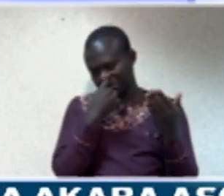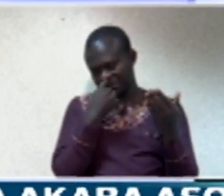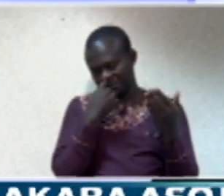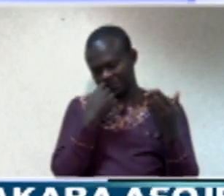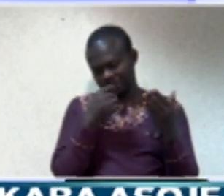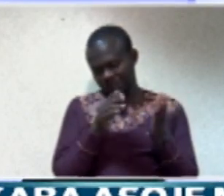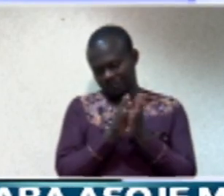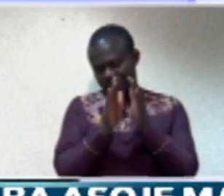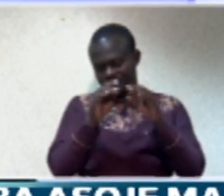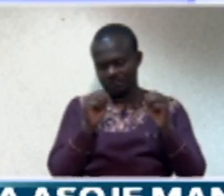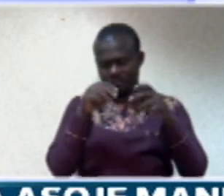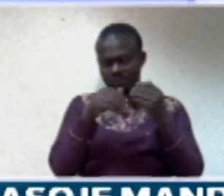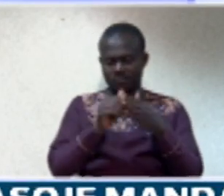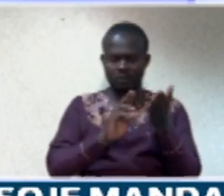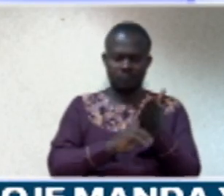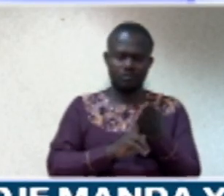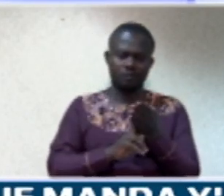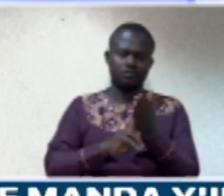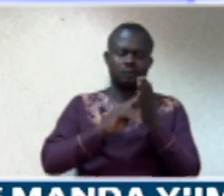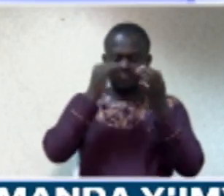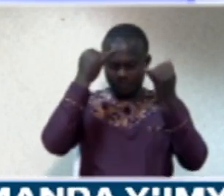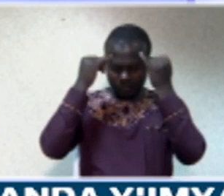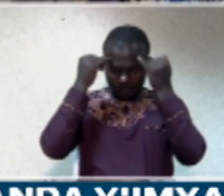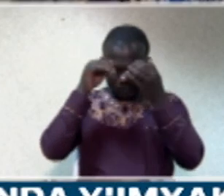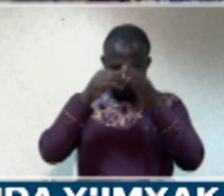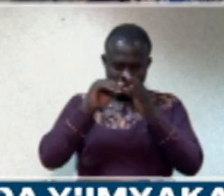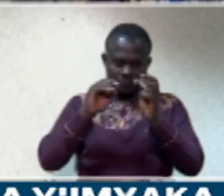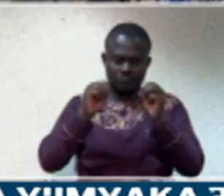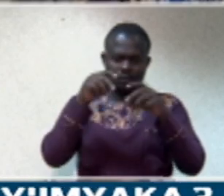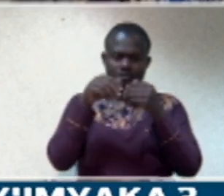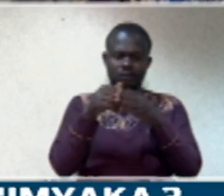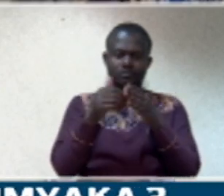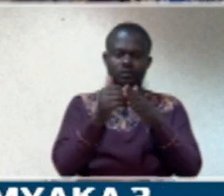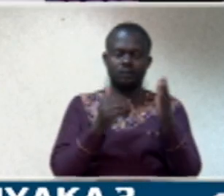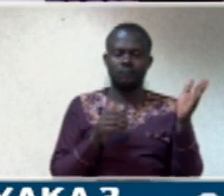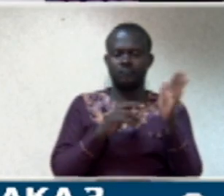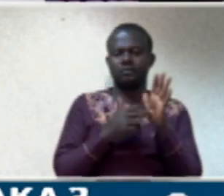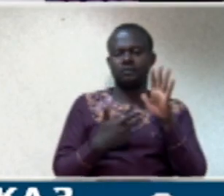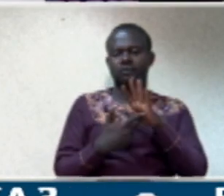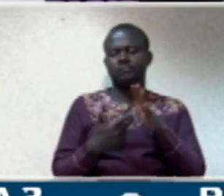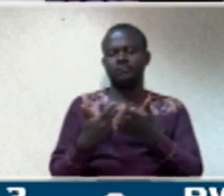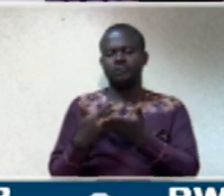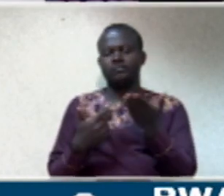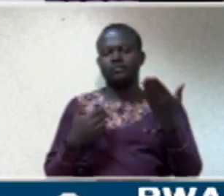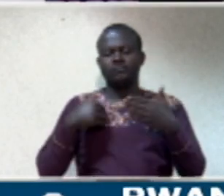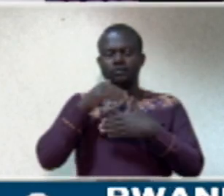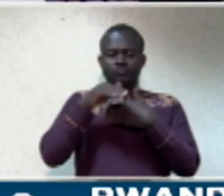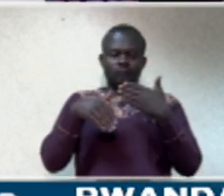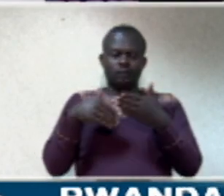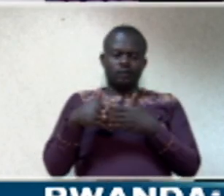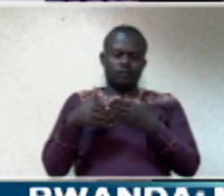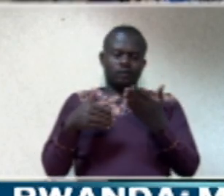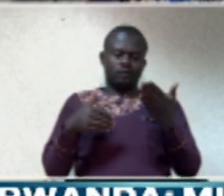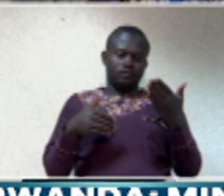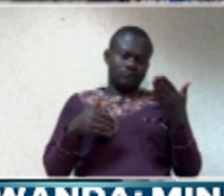Inteko rusange y'umutwe w'abadepite yo yemeje ibitekerezo by'inteko ishinga amategeko ko kumbanziriza umushinga y'ingengo y'imari